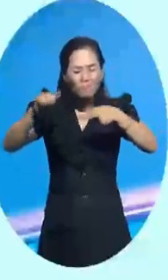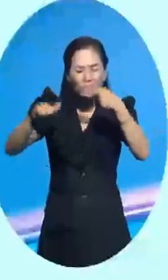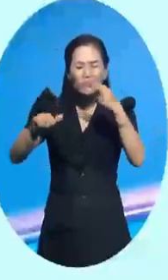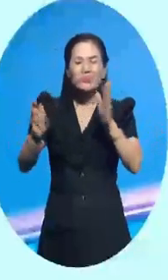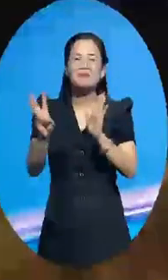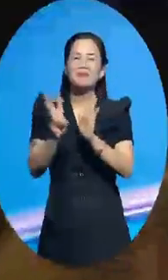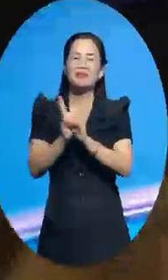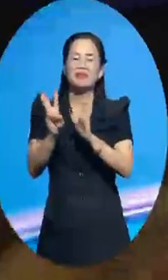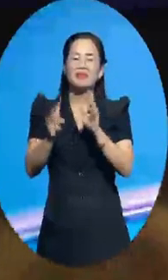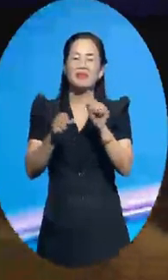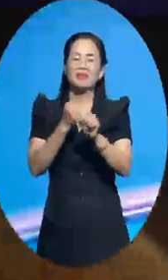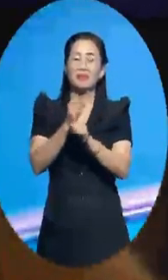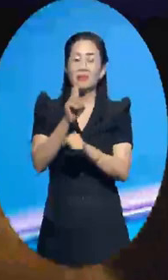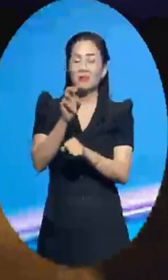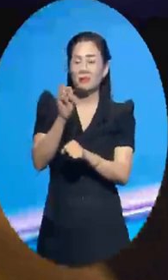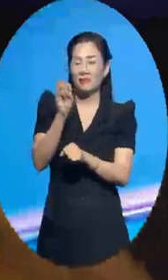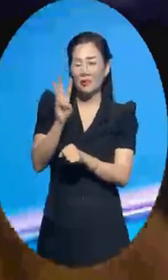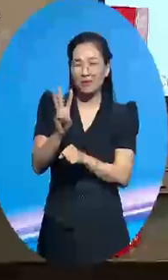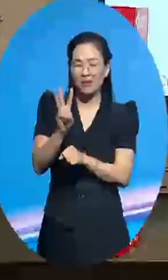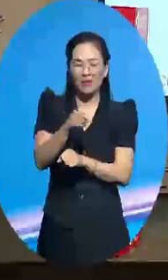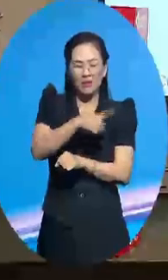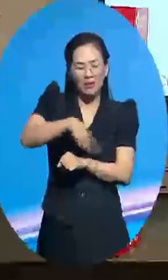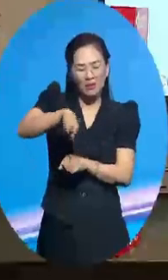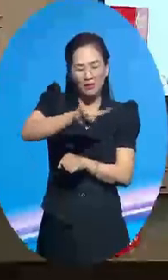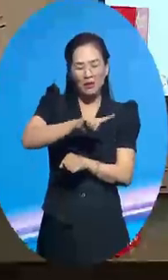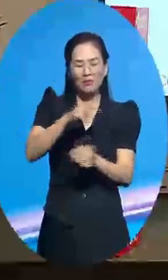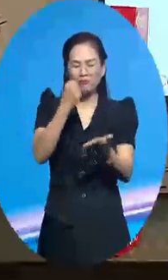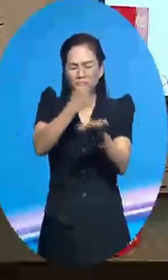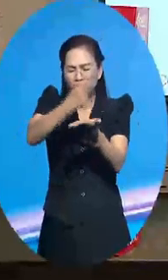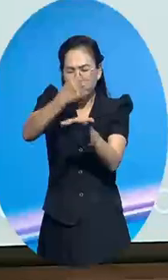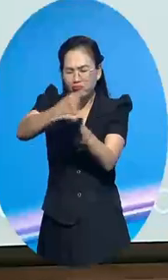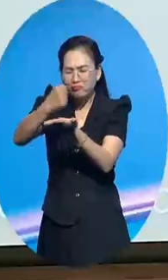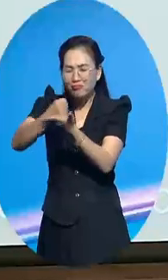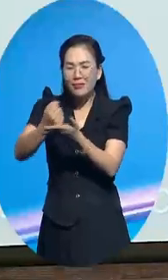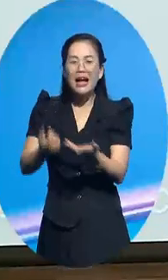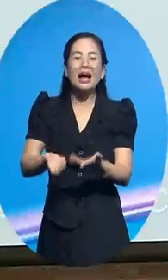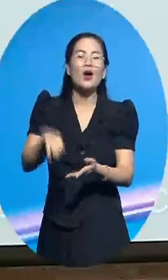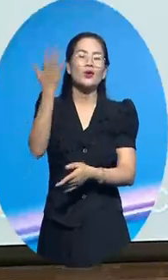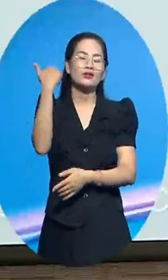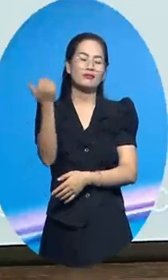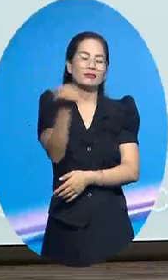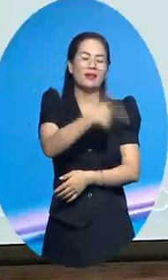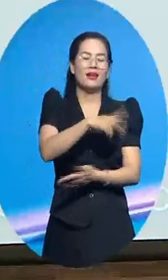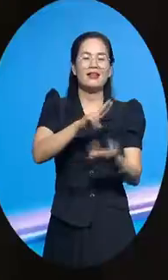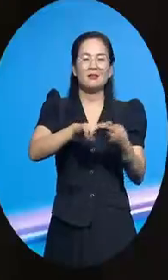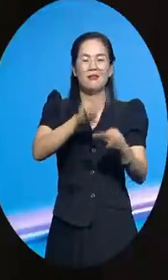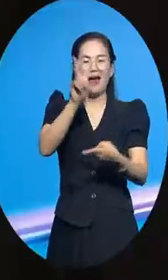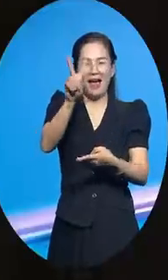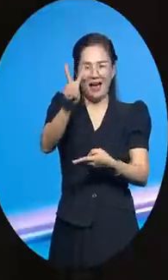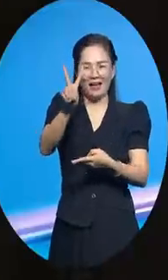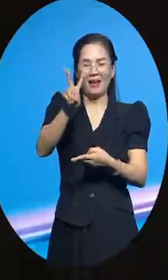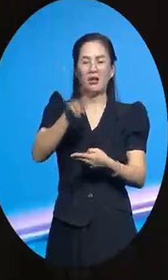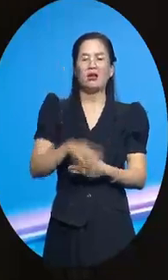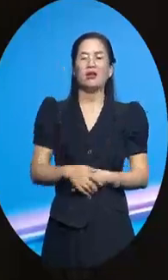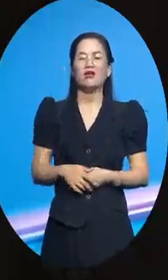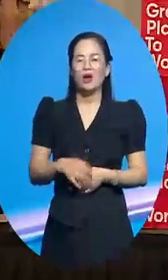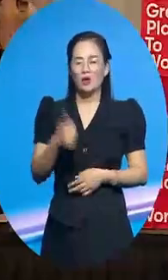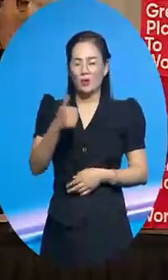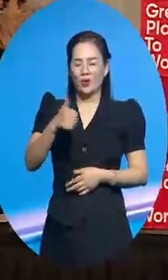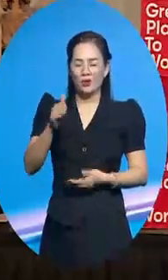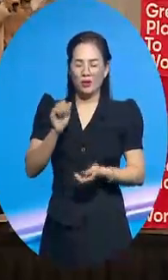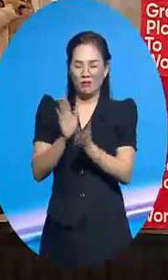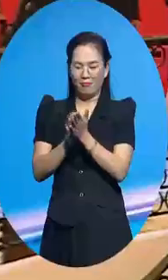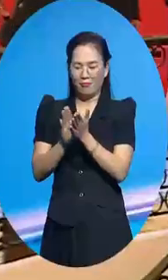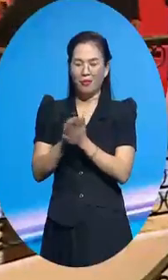năm 2023. Với số lượng công ty được chứng nhận tăng gấp đôi, số người lao động tham gia khảo sát tăng gấp 3 lần so với năm